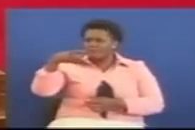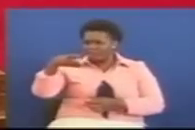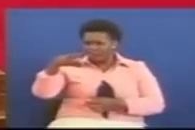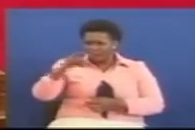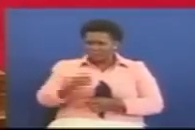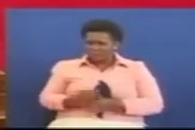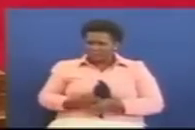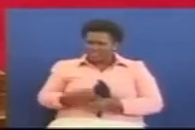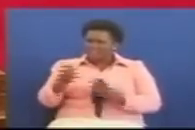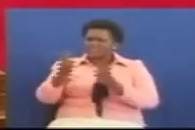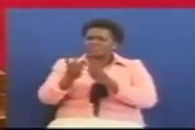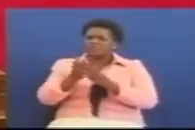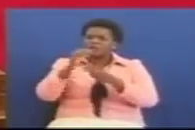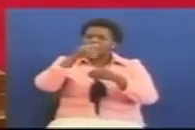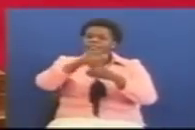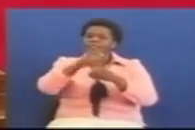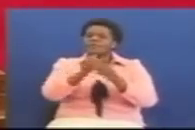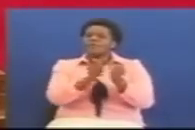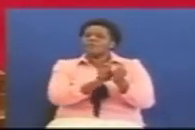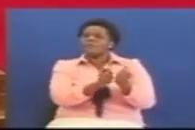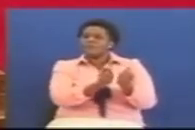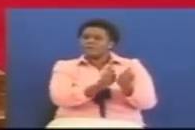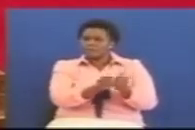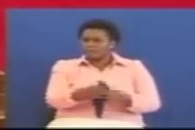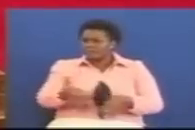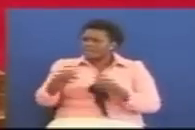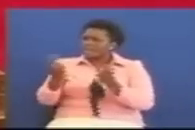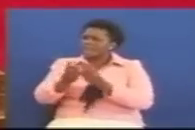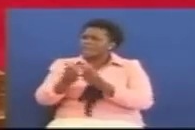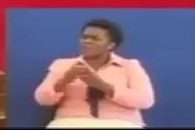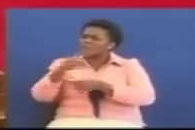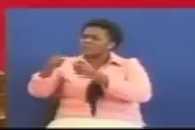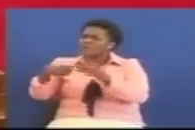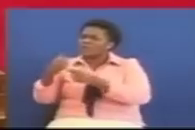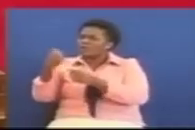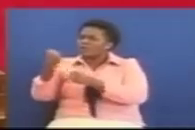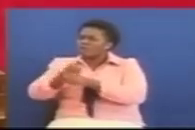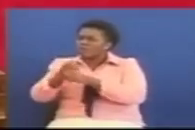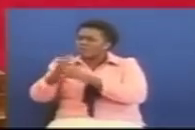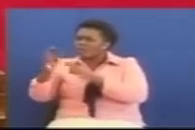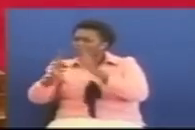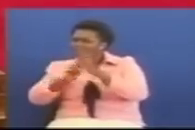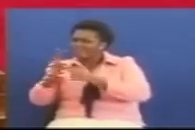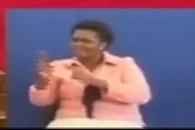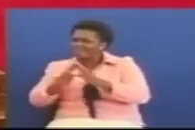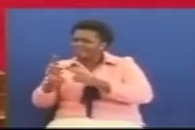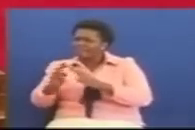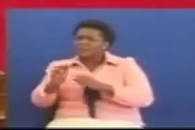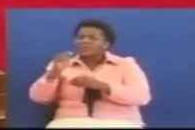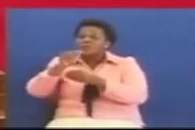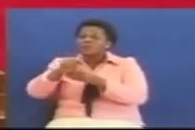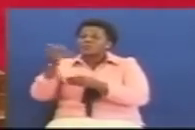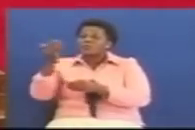na tunaendelea kuongea na institutional buyers wengine ambao watasaidia wakulima wetu kupata masoko ya